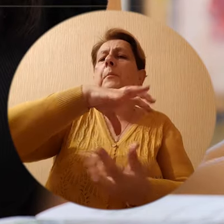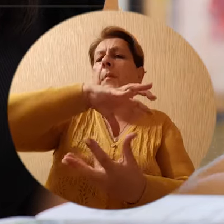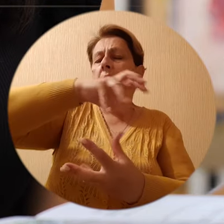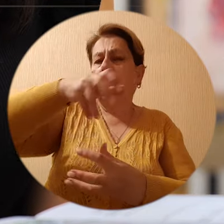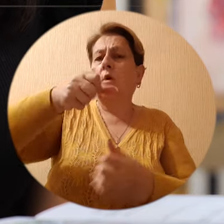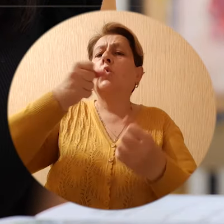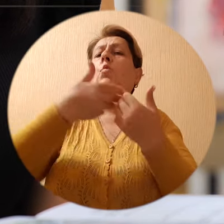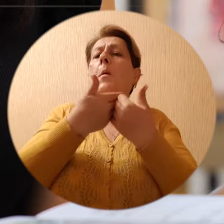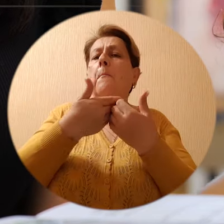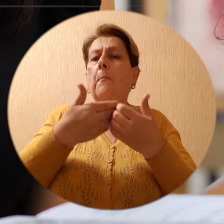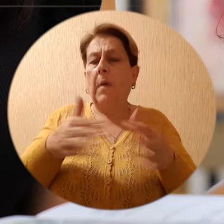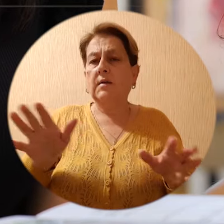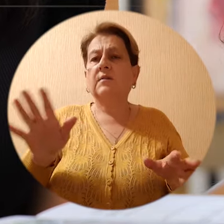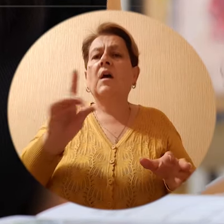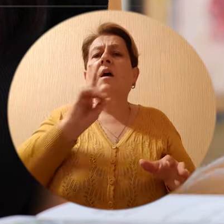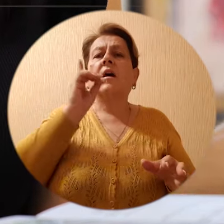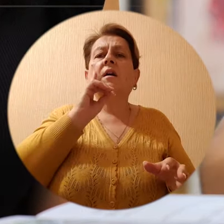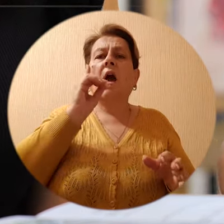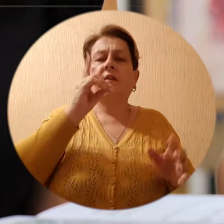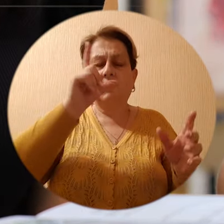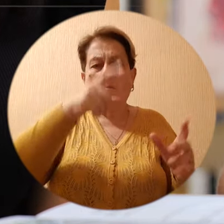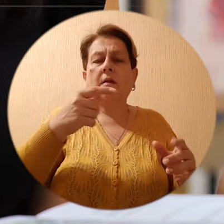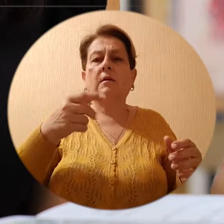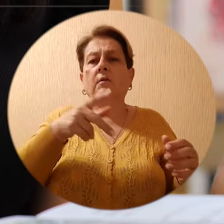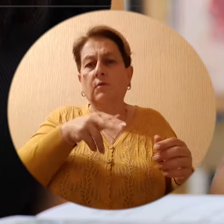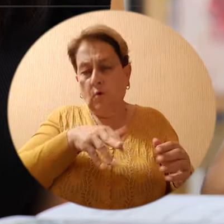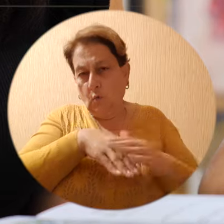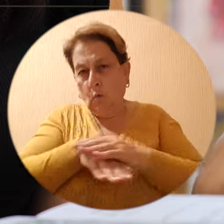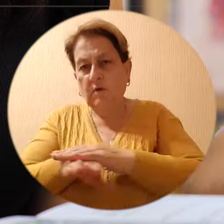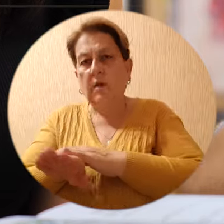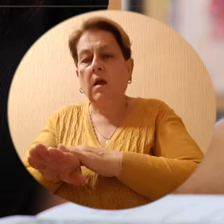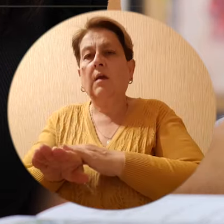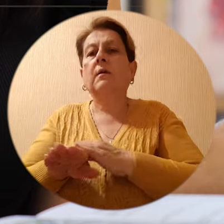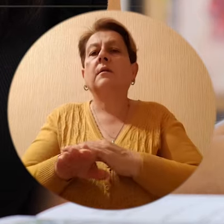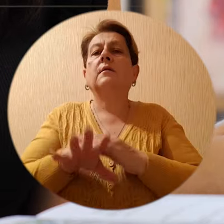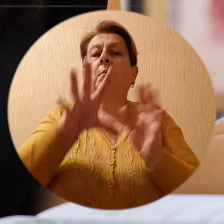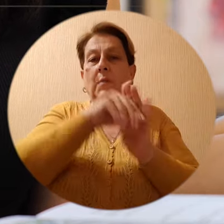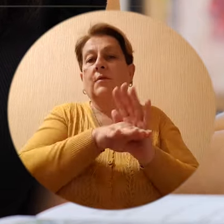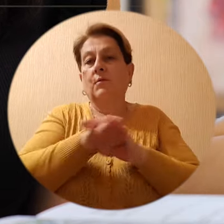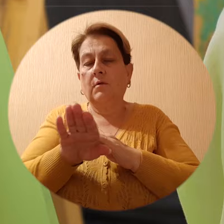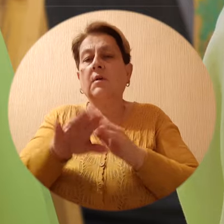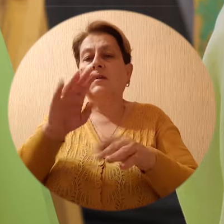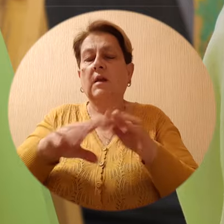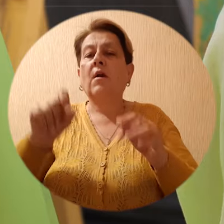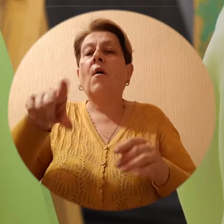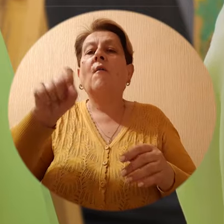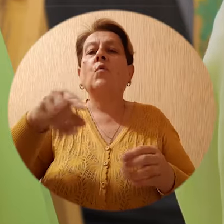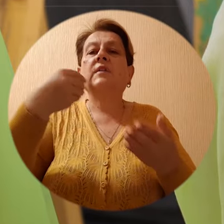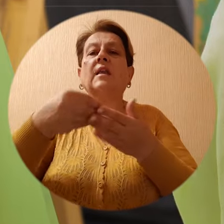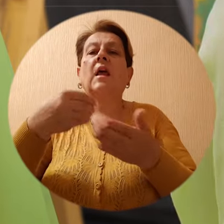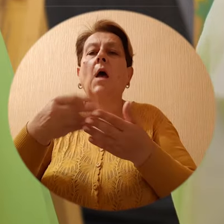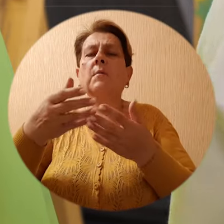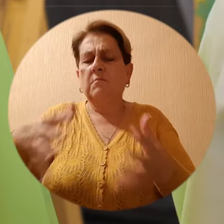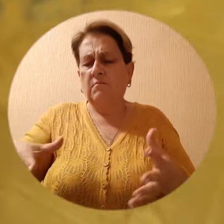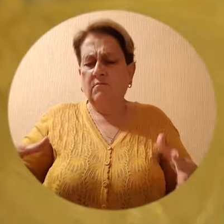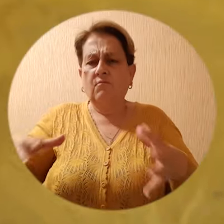պտտվեց, դուրը բացվեց, կանաչ չուխով ծերունին դուրս եկավ քարանձավից, ձերքին ոսկե